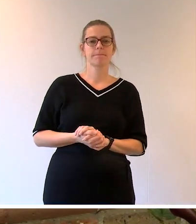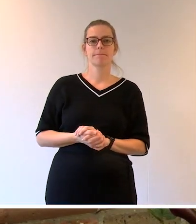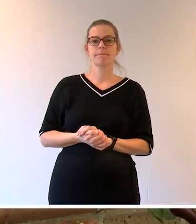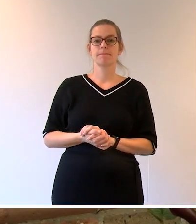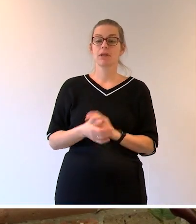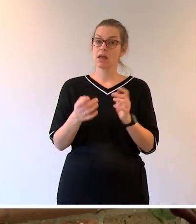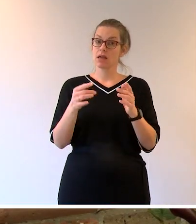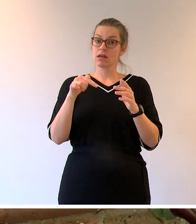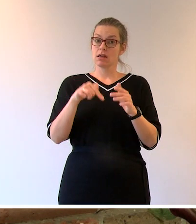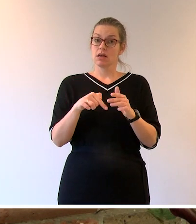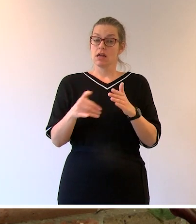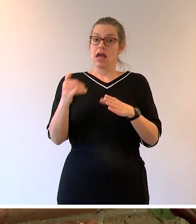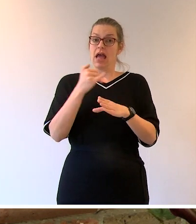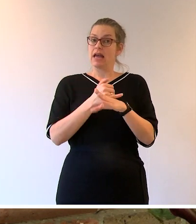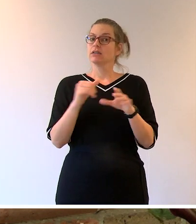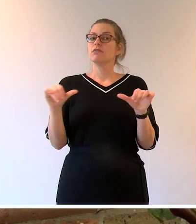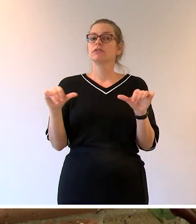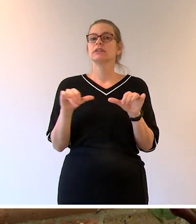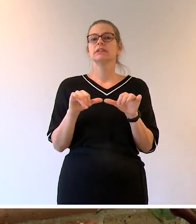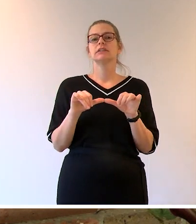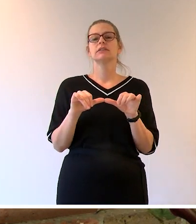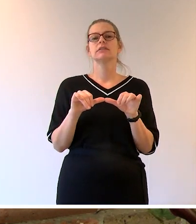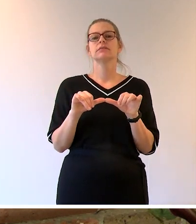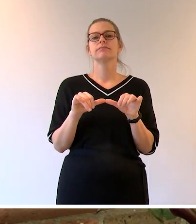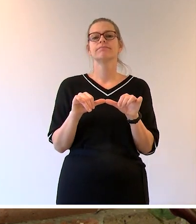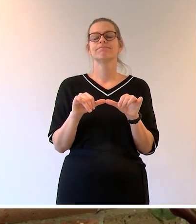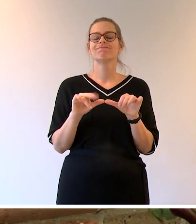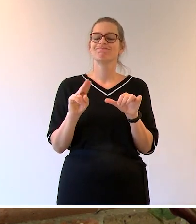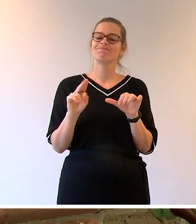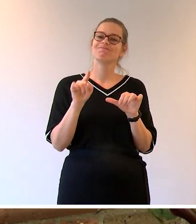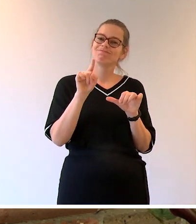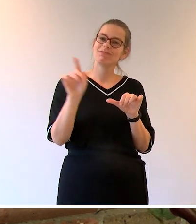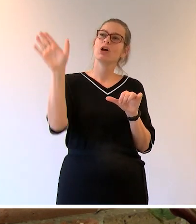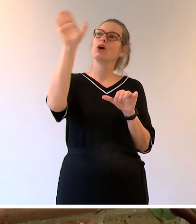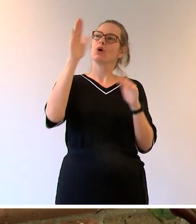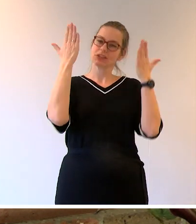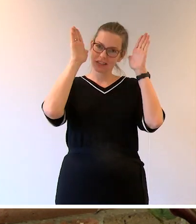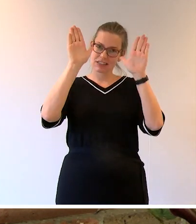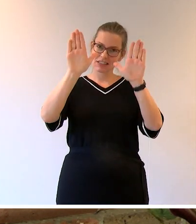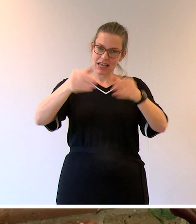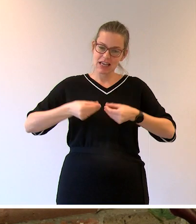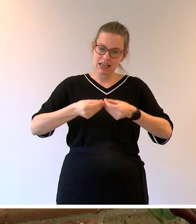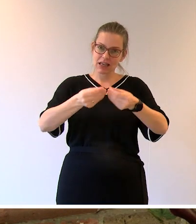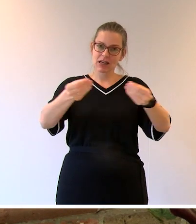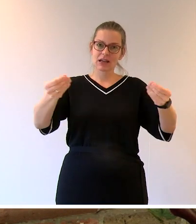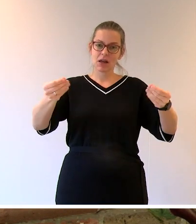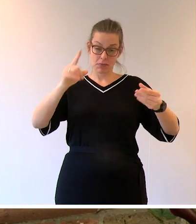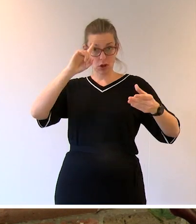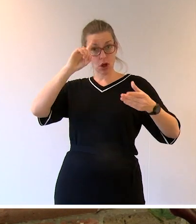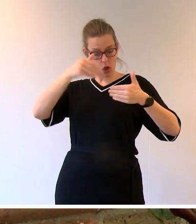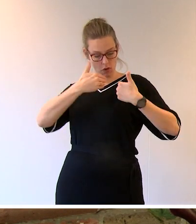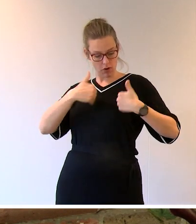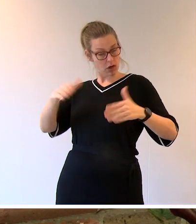Aan het slot van deze dienst mag ik u Gods zegen meegeven. Ontvang die met een gelovig